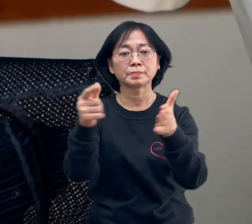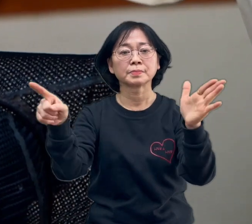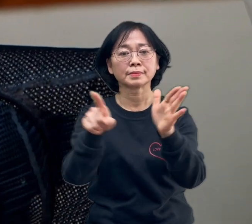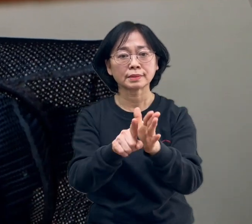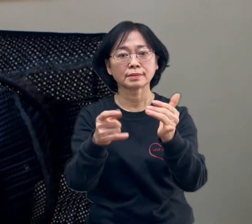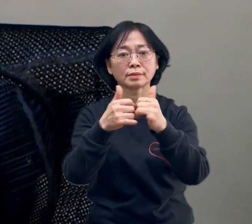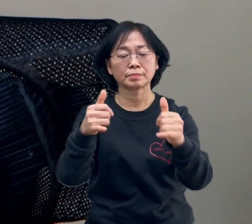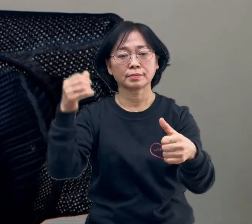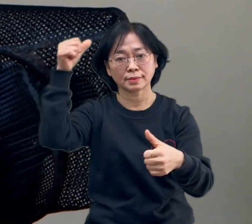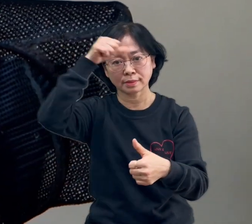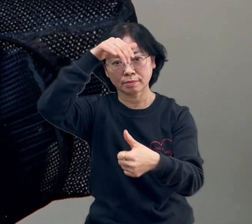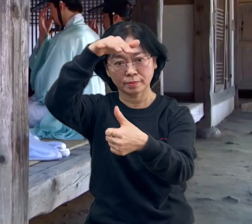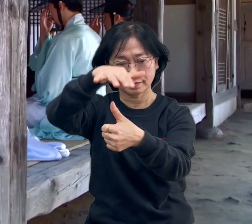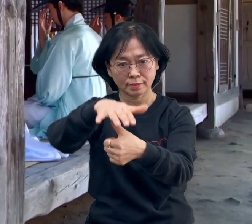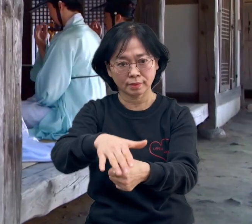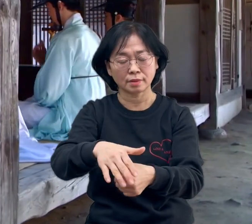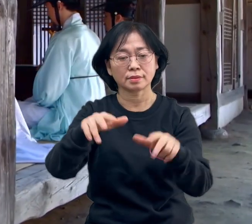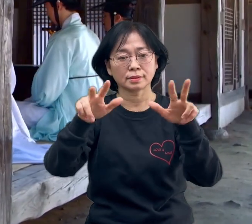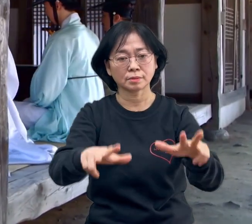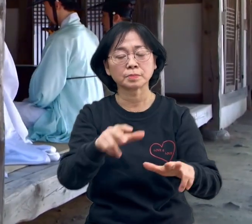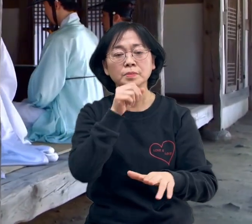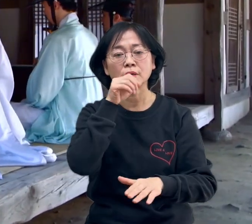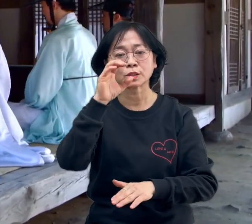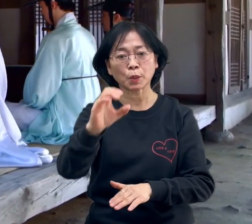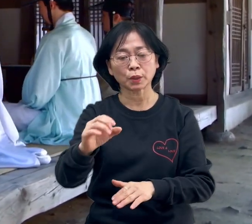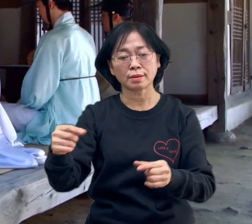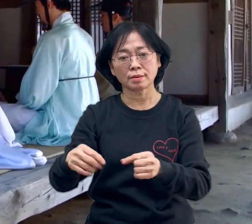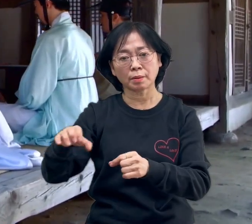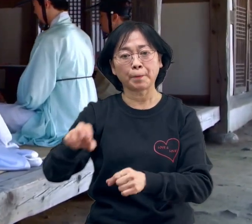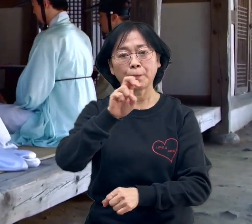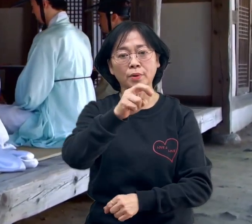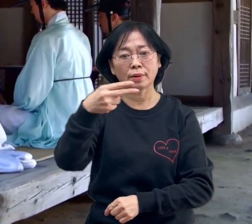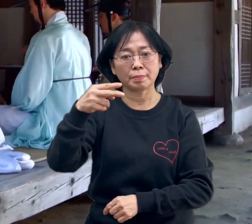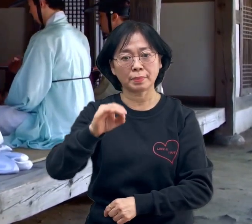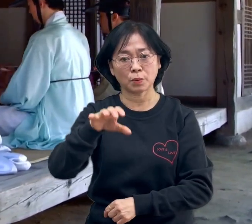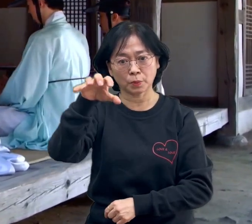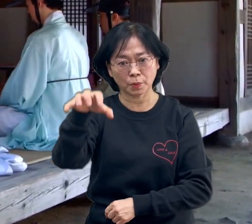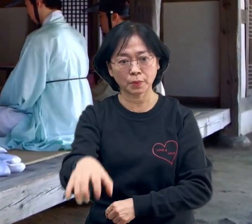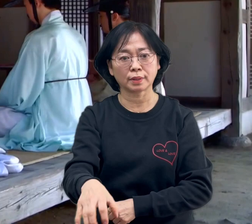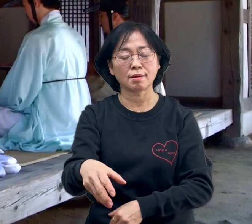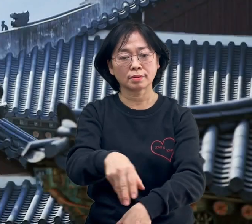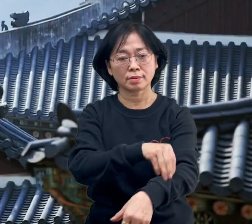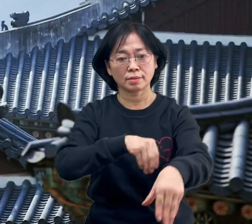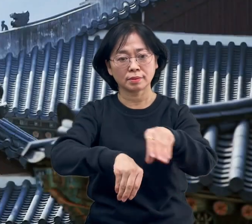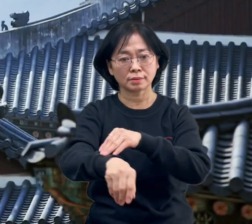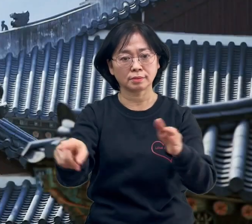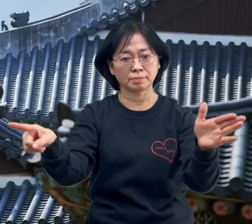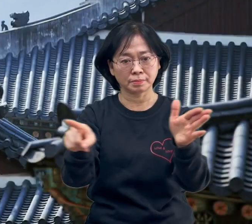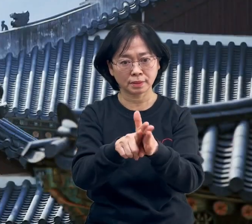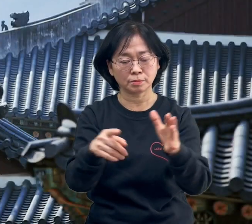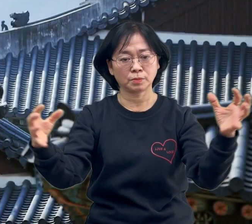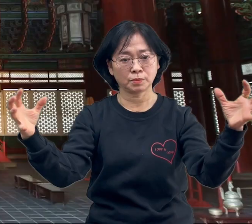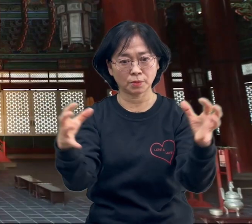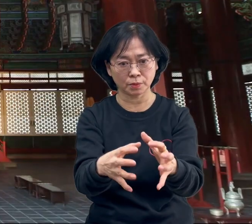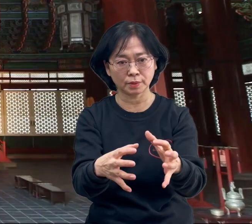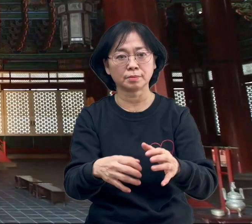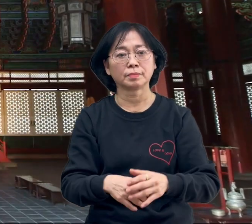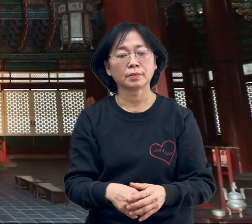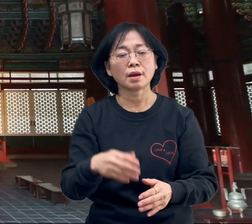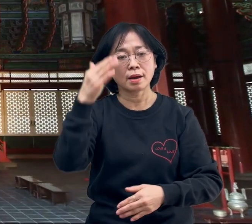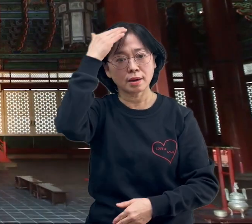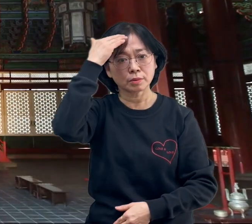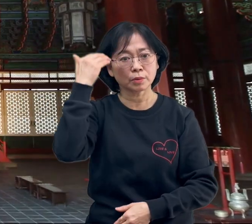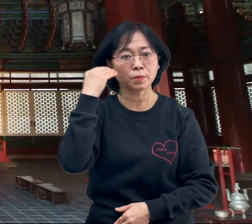예수님을 믿었던 사람들에게 세례를 줬고 지금의 명동성당 부근의 명례방에서 정기적인 신앙 집회를